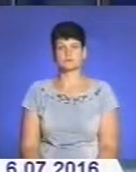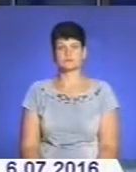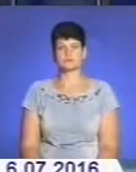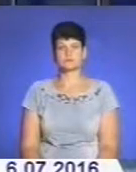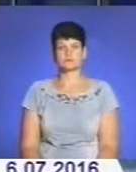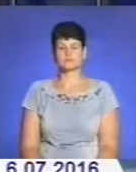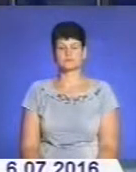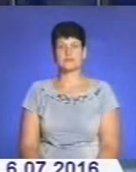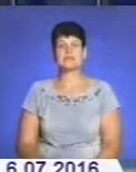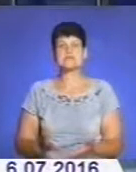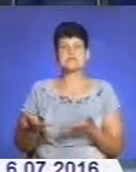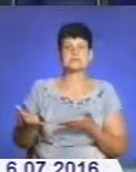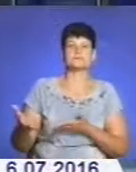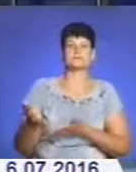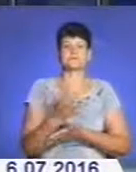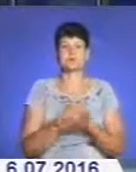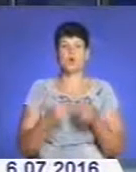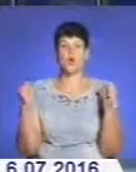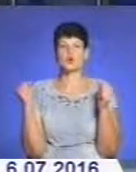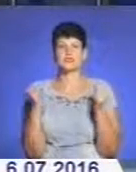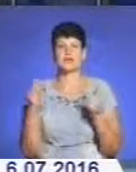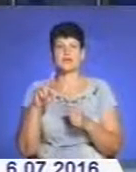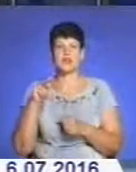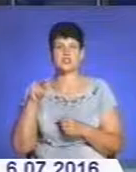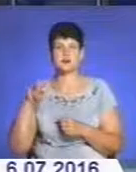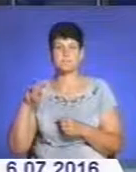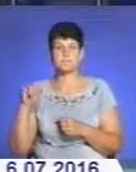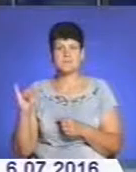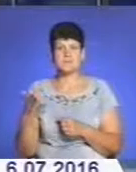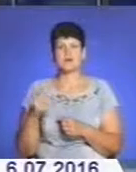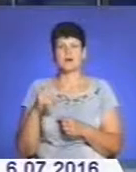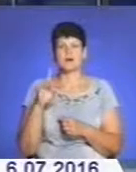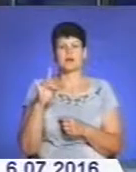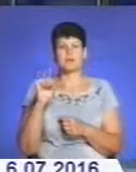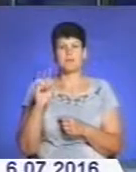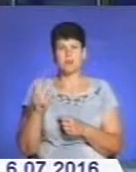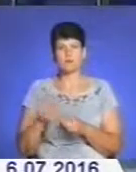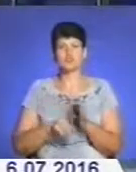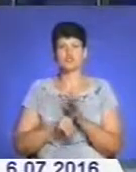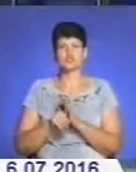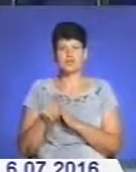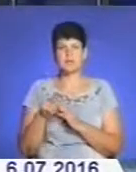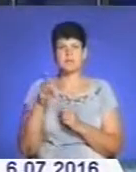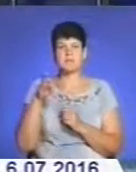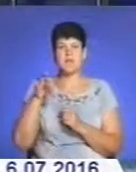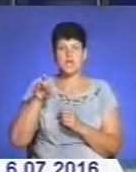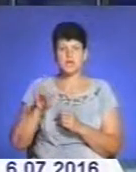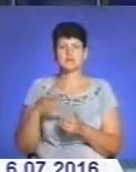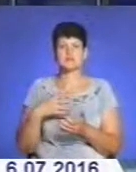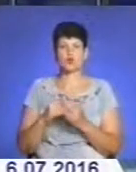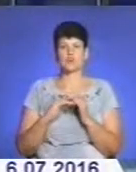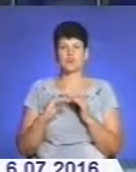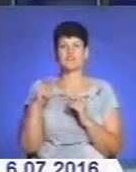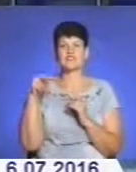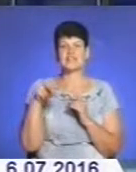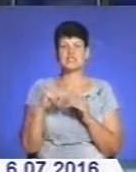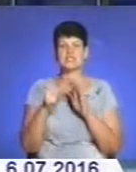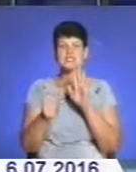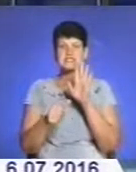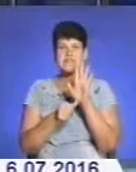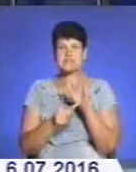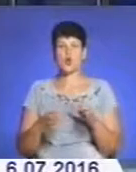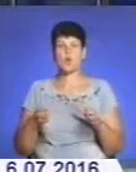З обмолоту озимих ячменю, пшениці та ріпаку агрохолдинг «Мрія» розпочав збір врожаю на своїх полях. У 2016-му